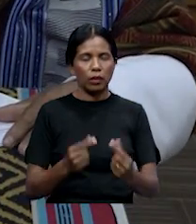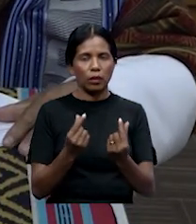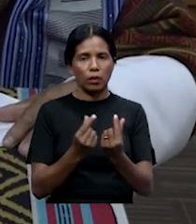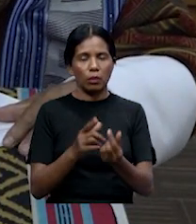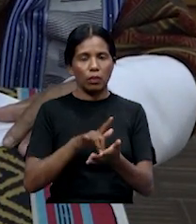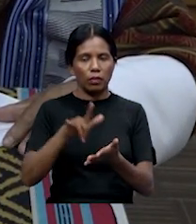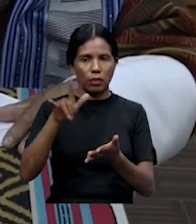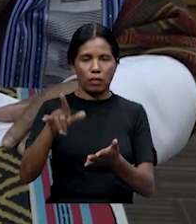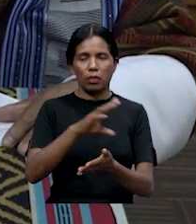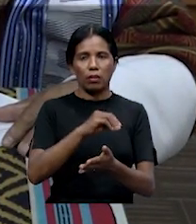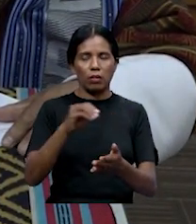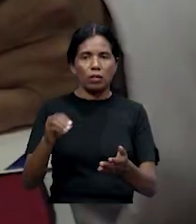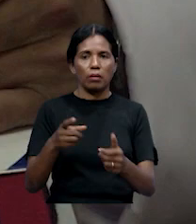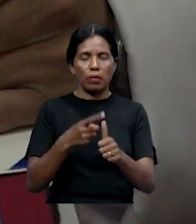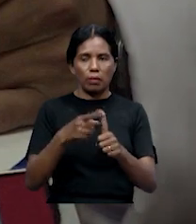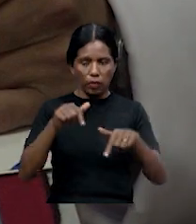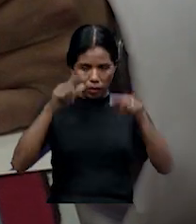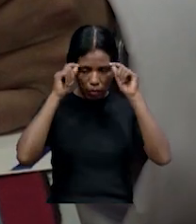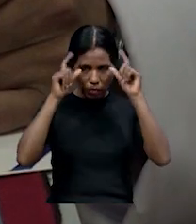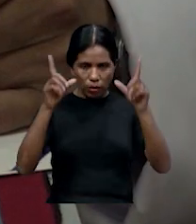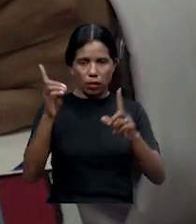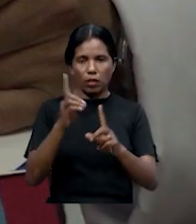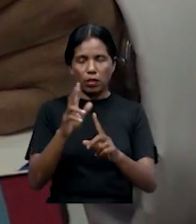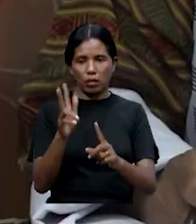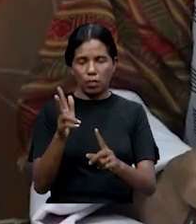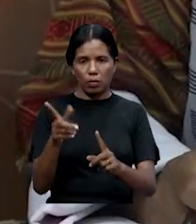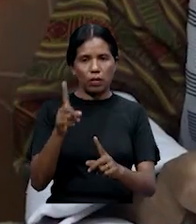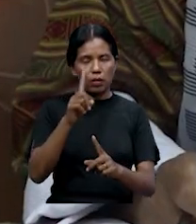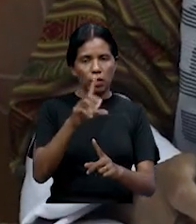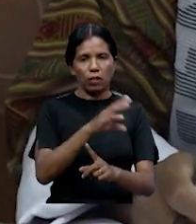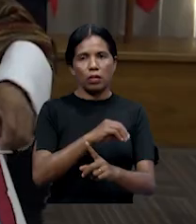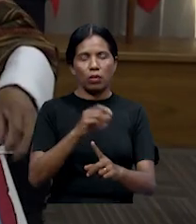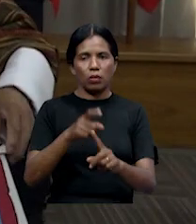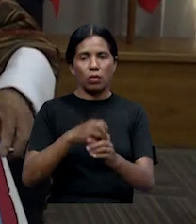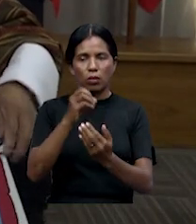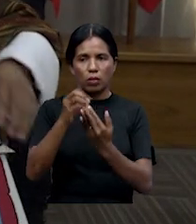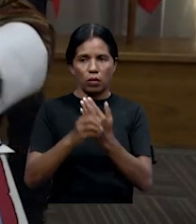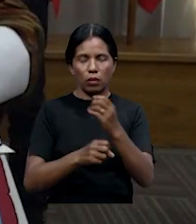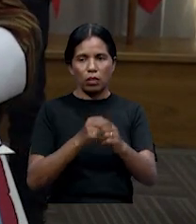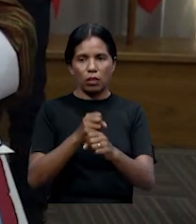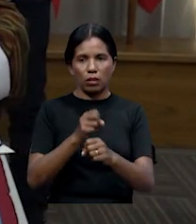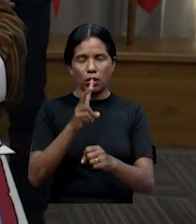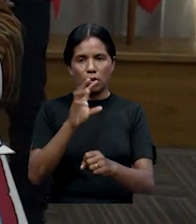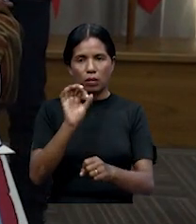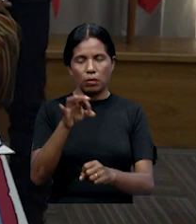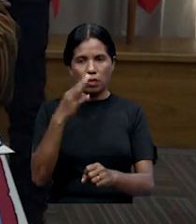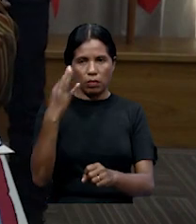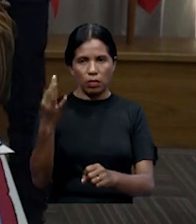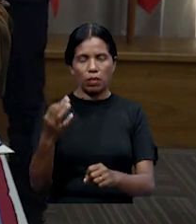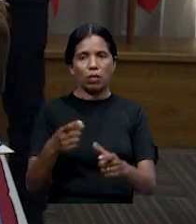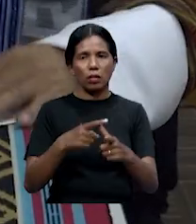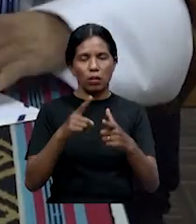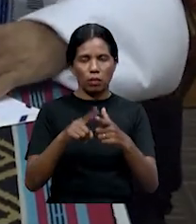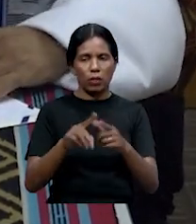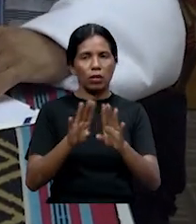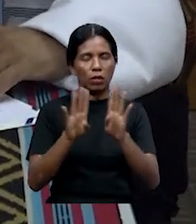Bhutan Airlines semoda hulu ki Timor Leste helon ton nulu resing ida fulan otobro tinering rua sanu resensia ha foin